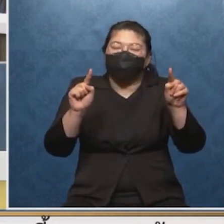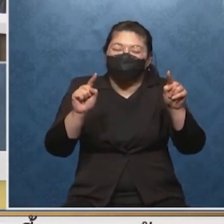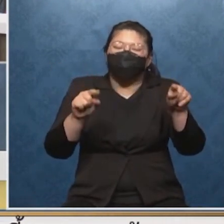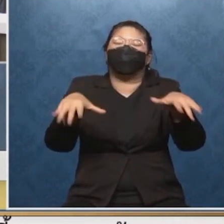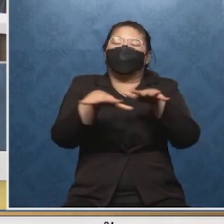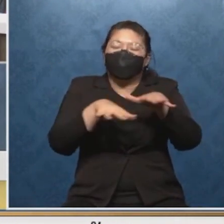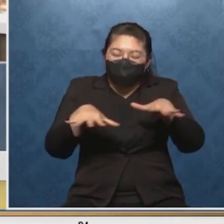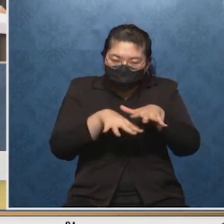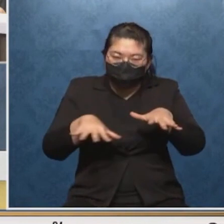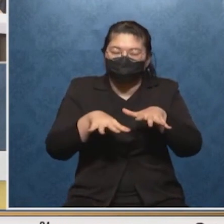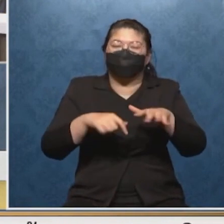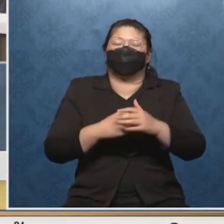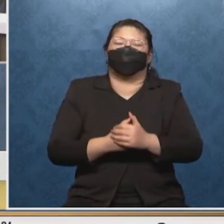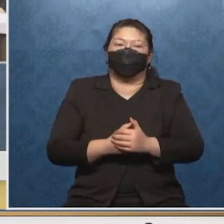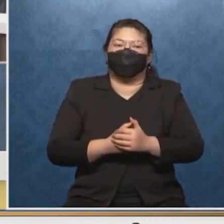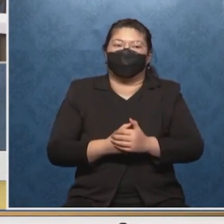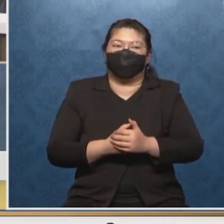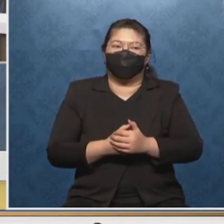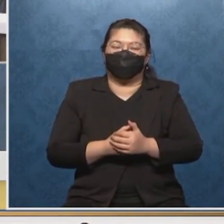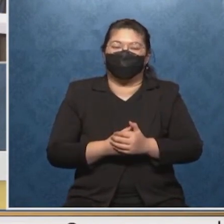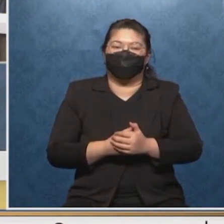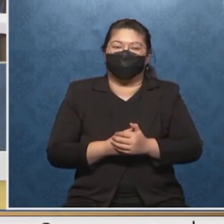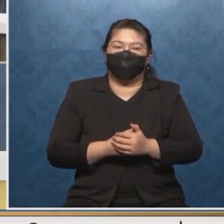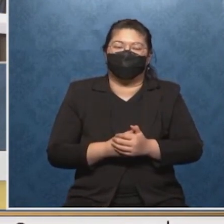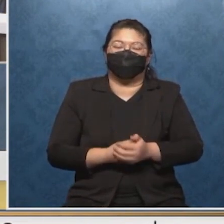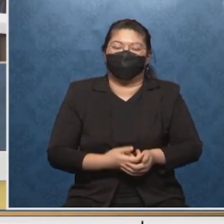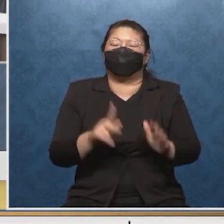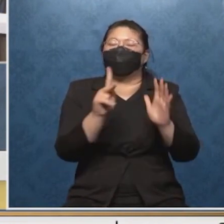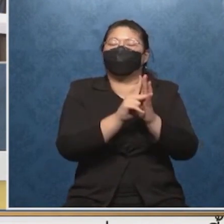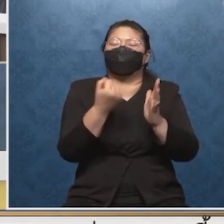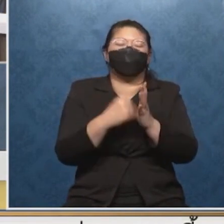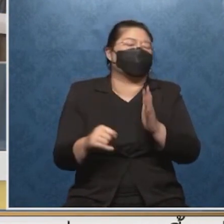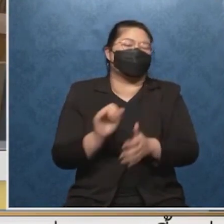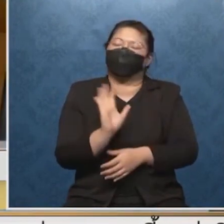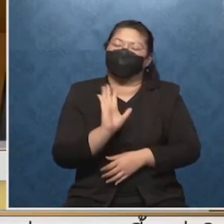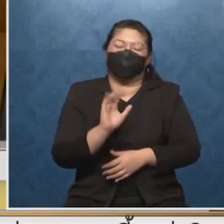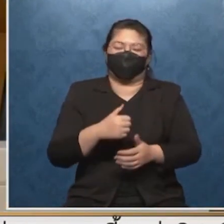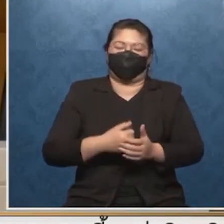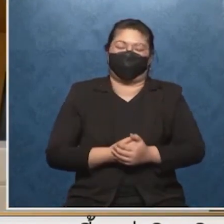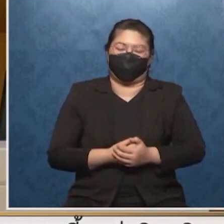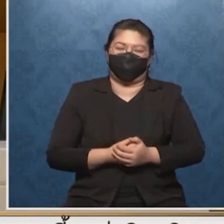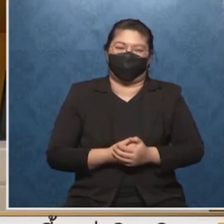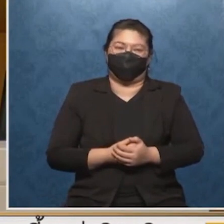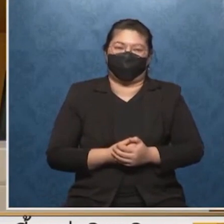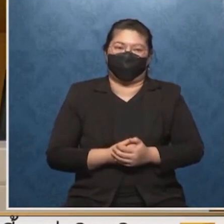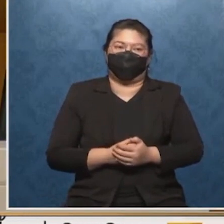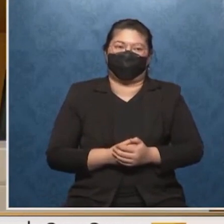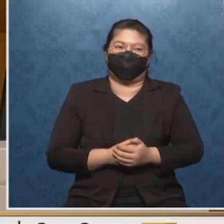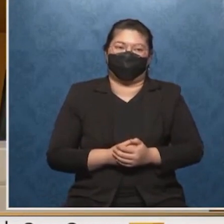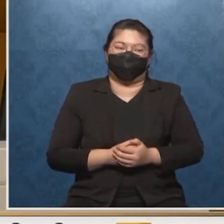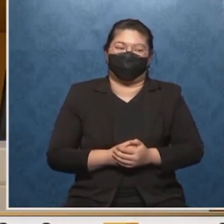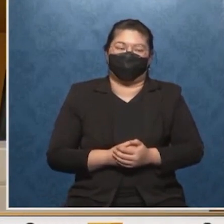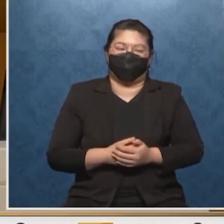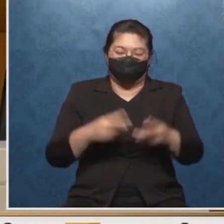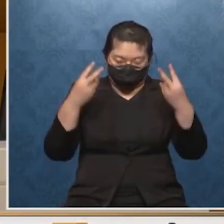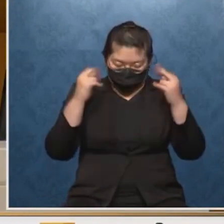าเท่าที่ติดตามยังไม่ผิดข้อบังคับข้อไหนนะครับ ขอบคุณท่านประธาน ท่านนายกชี้แ